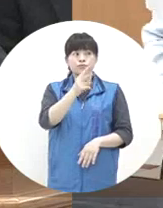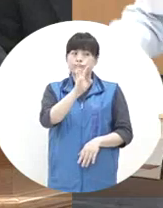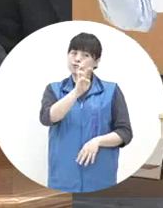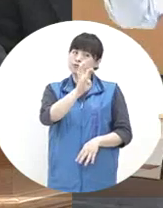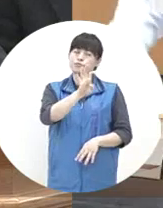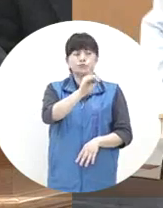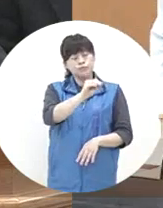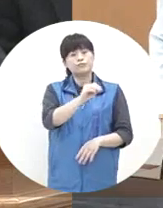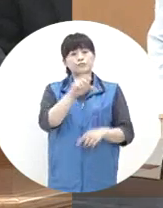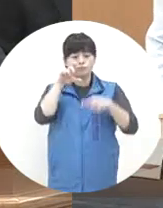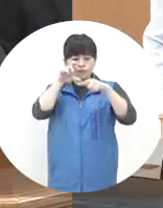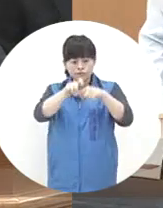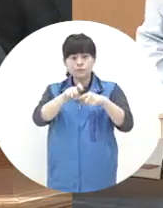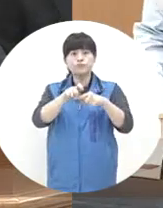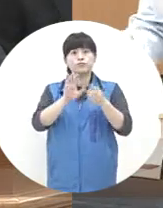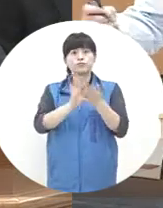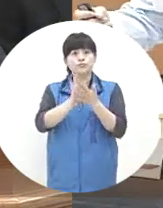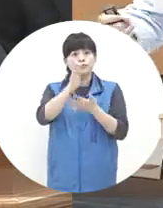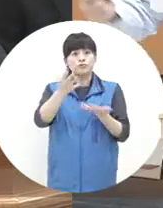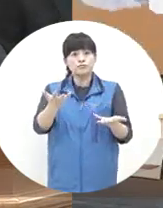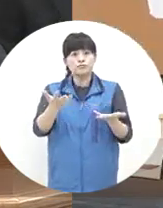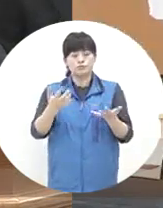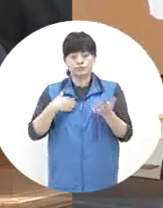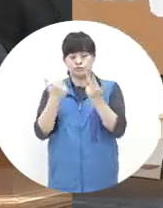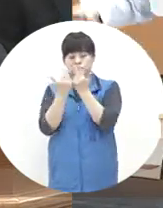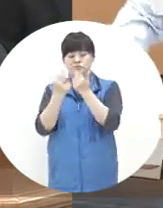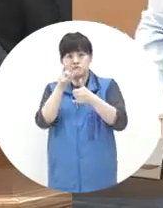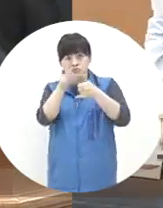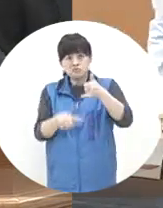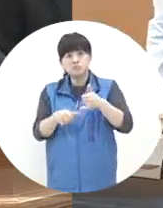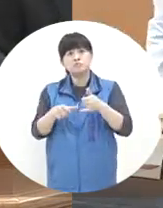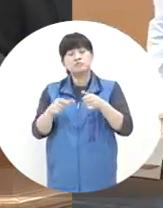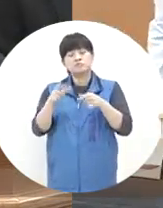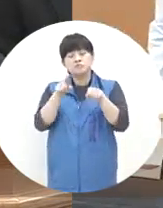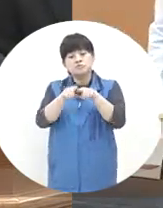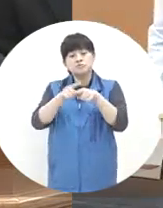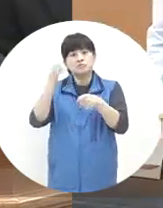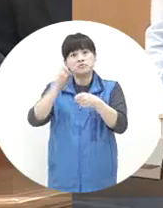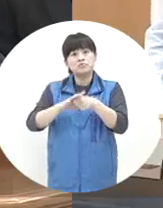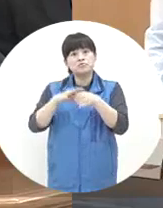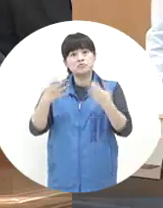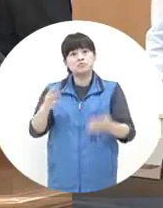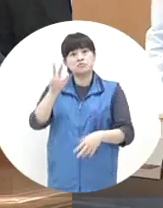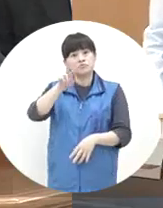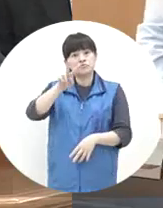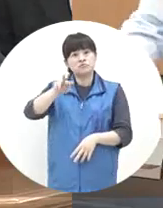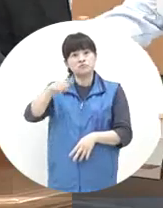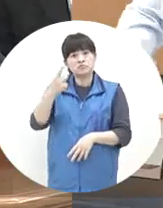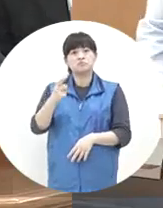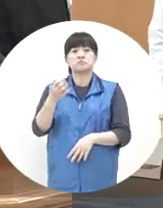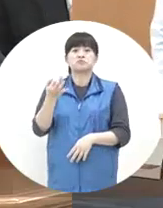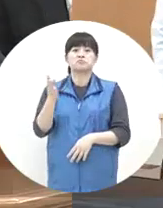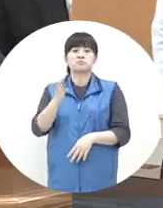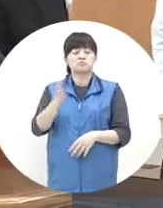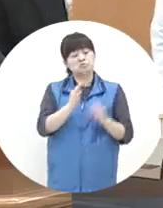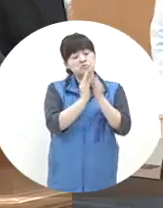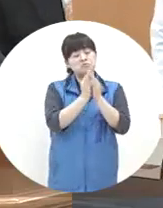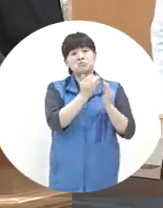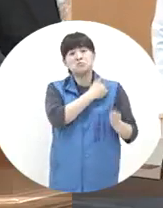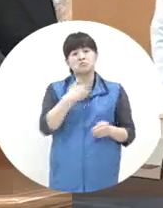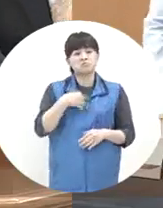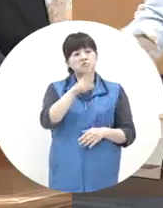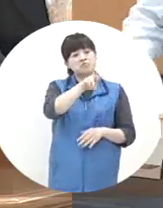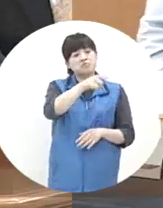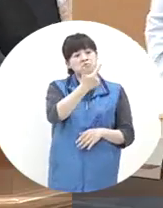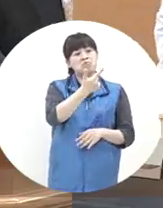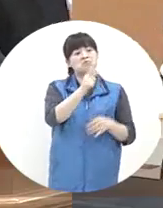三四十万左右，除下来啊哦，我们新北一个人拿到一般的补助款大概是2100多块，哦，桃园也可以拿到